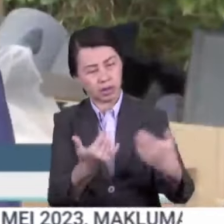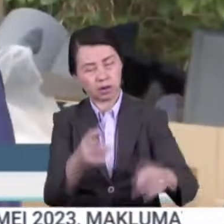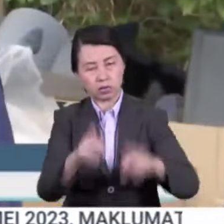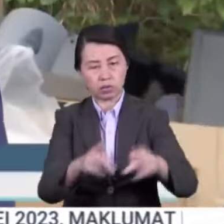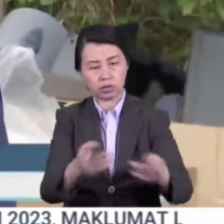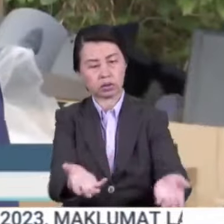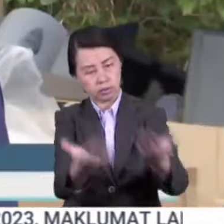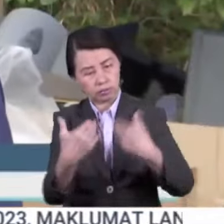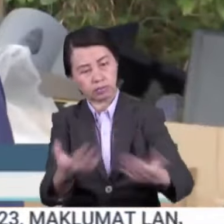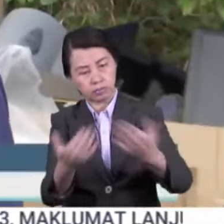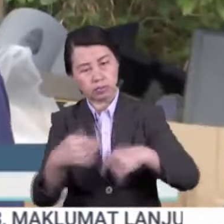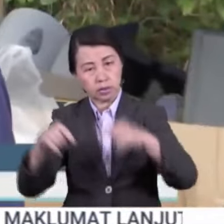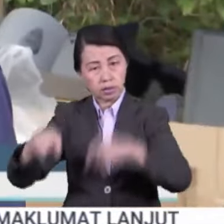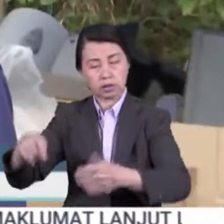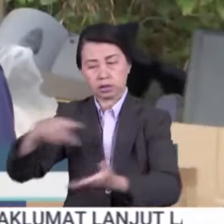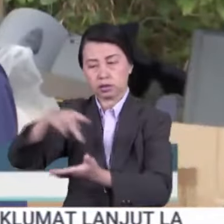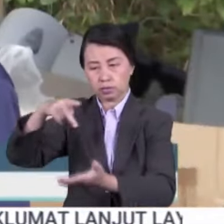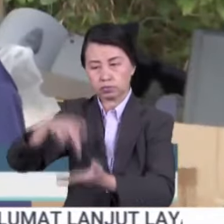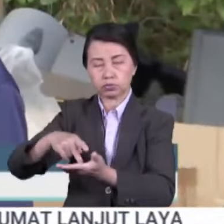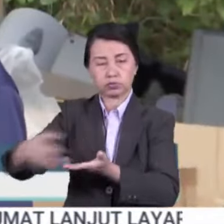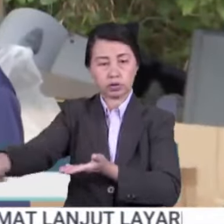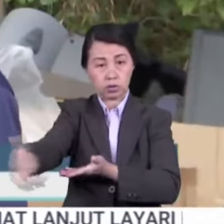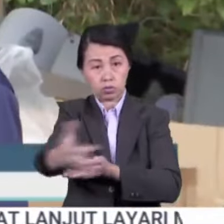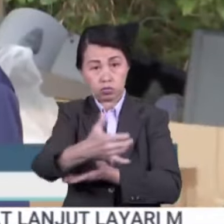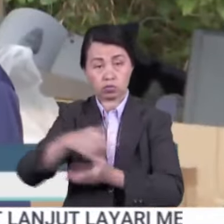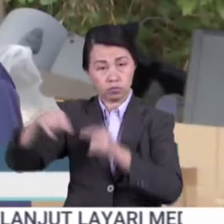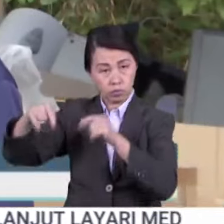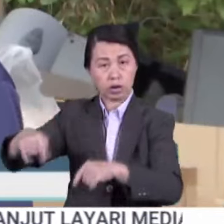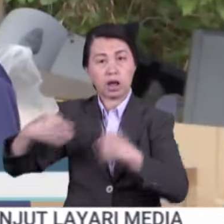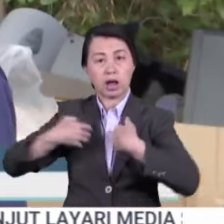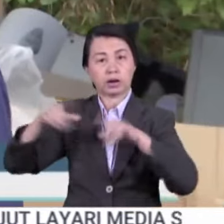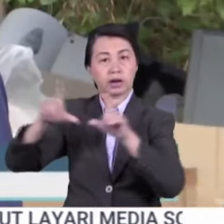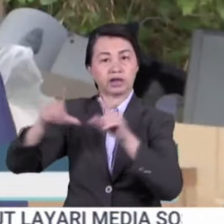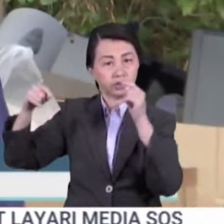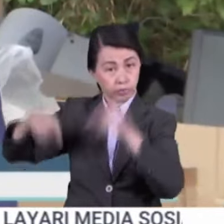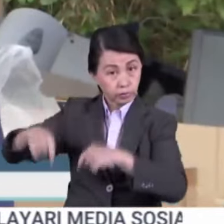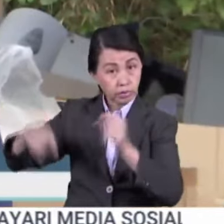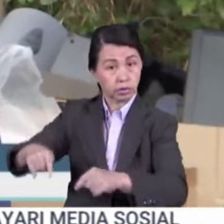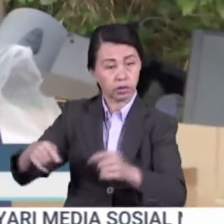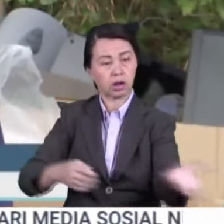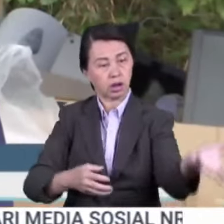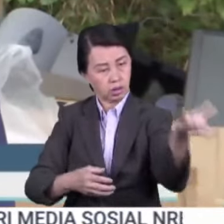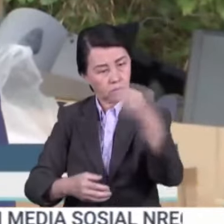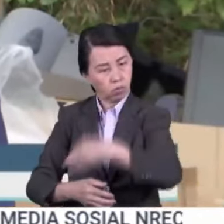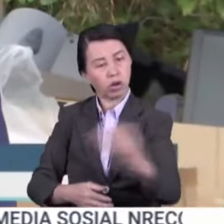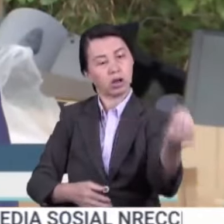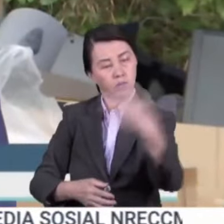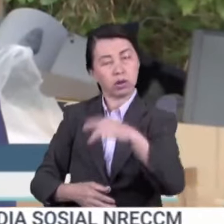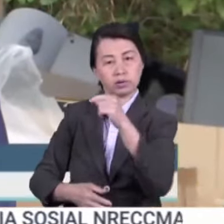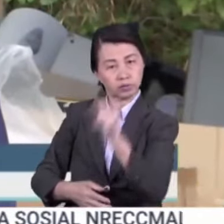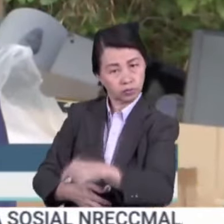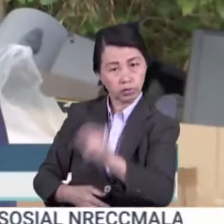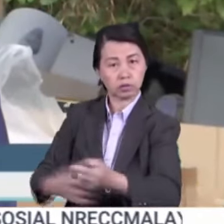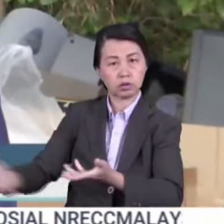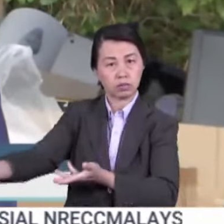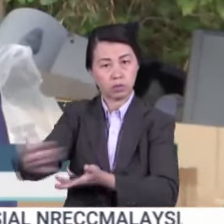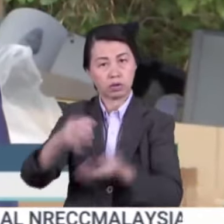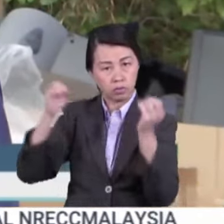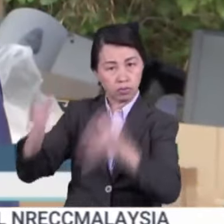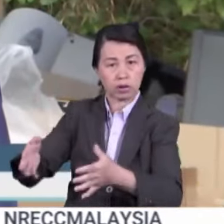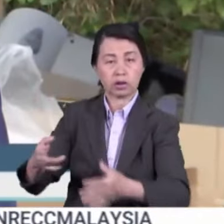menghantar e-waste ke pusat ya pengumpulan ataupun yang di sinilah di mana tempat kita dikumpulkan, supaya kita